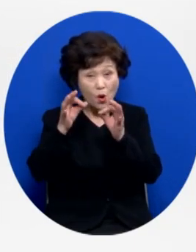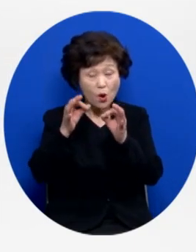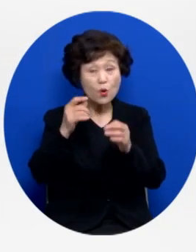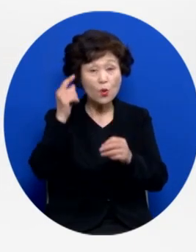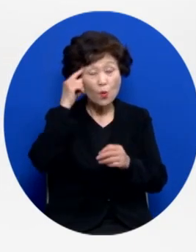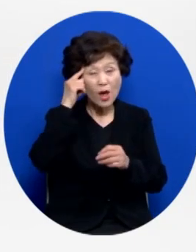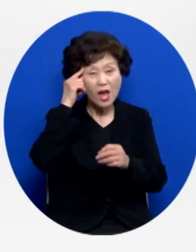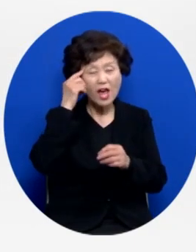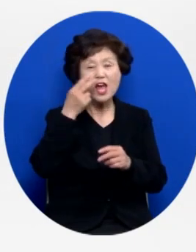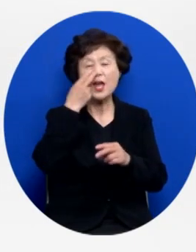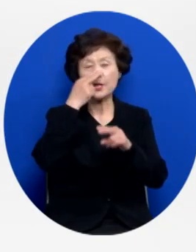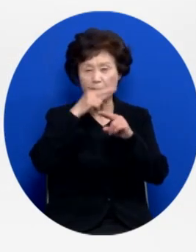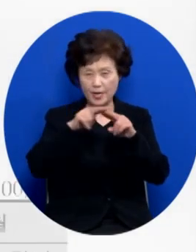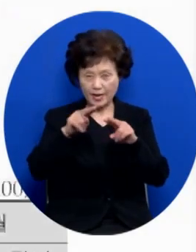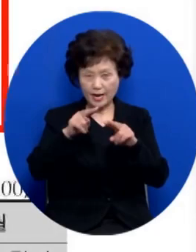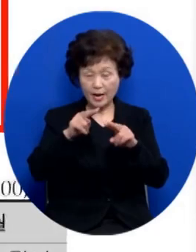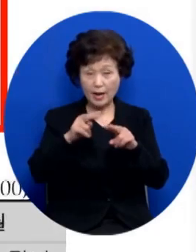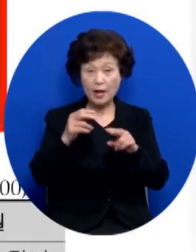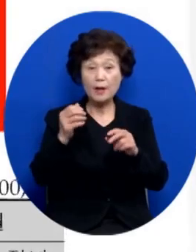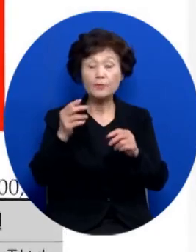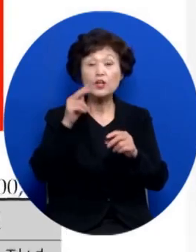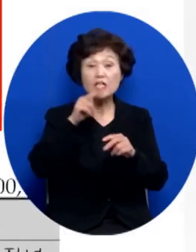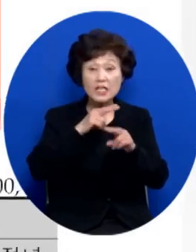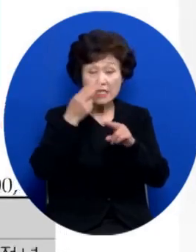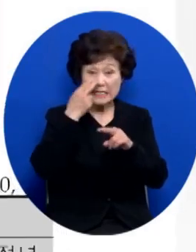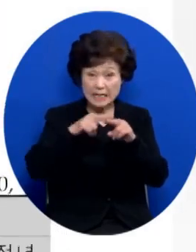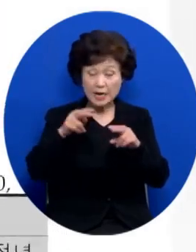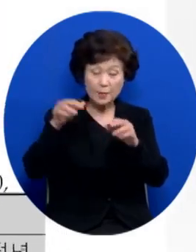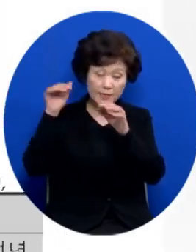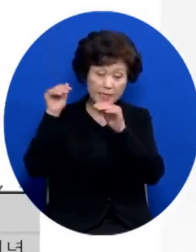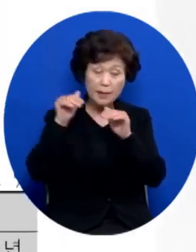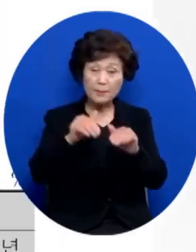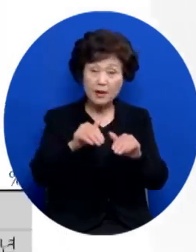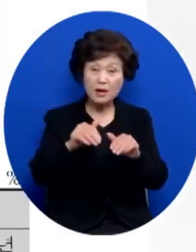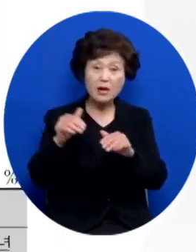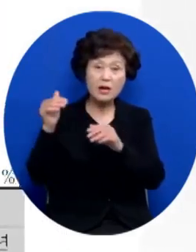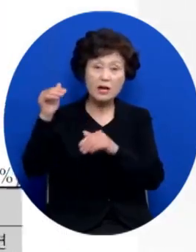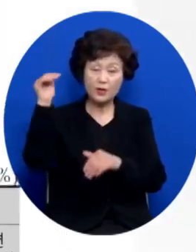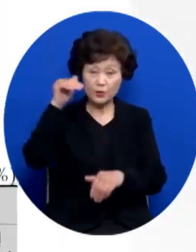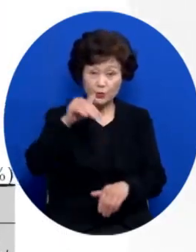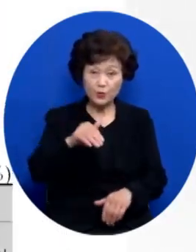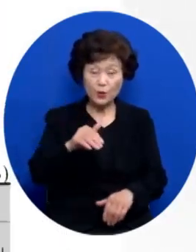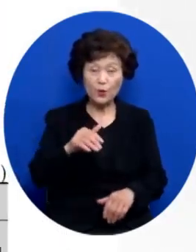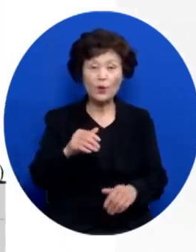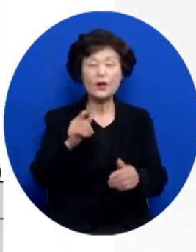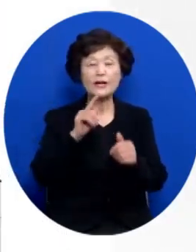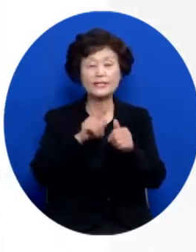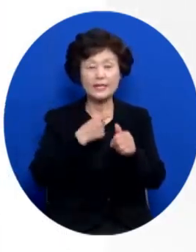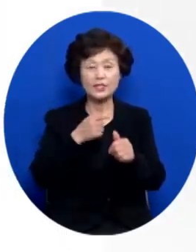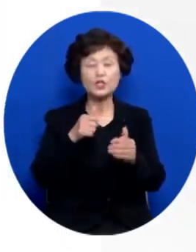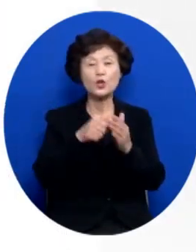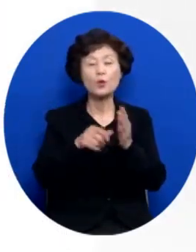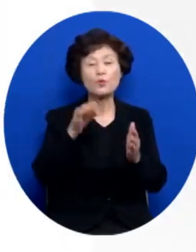크게 하락했고 신선 식품 지수 오름세도 꺾이면서 물가 상승률이 하락했다고 분석했습니다.